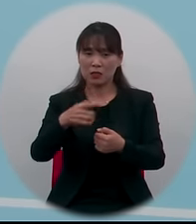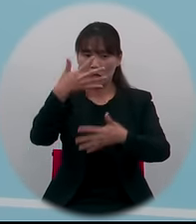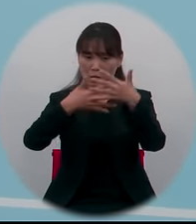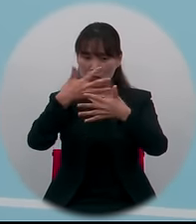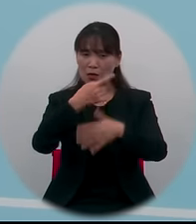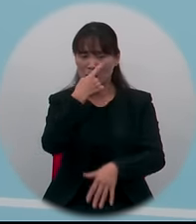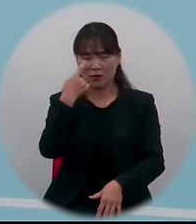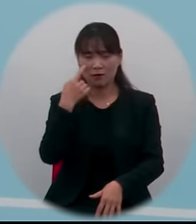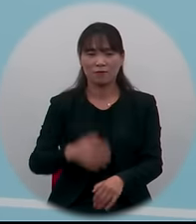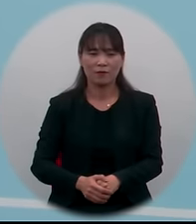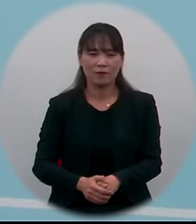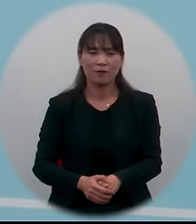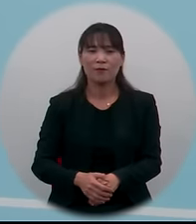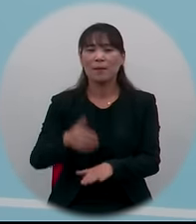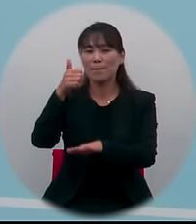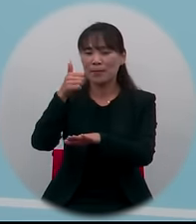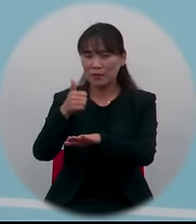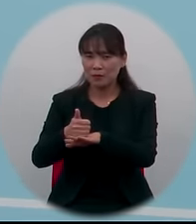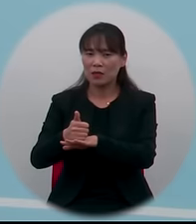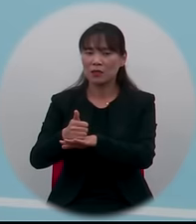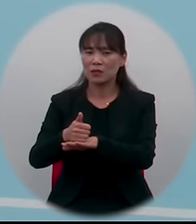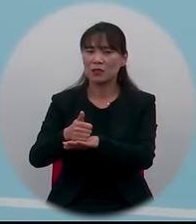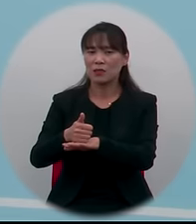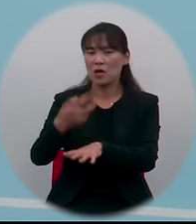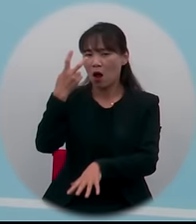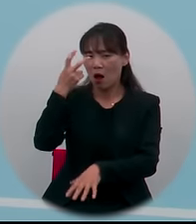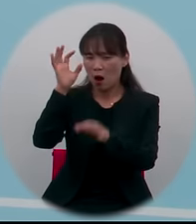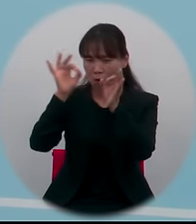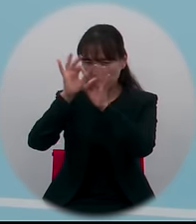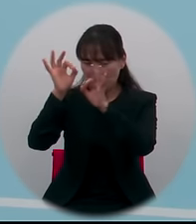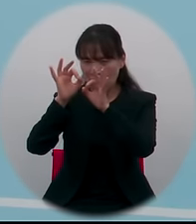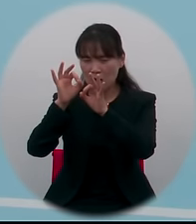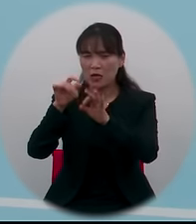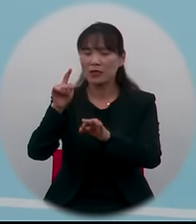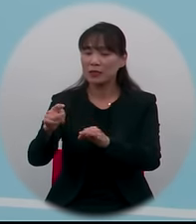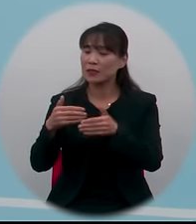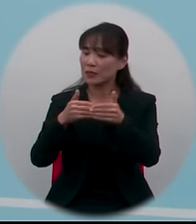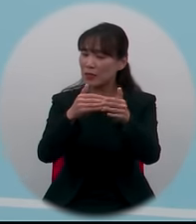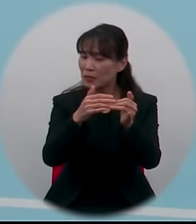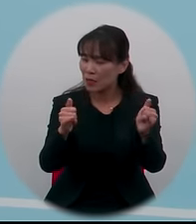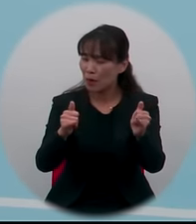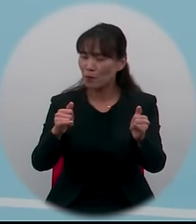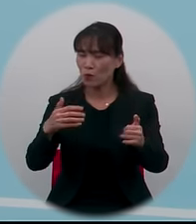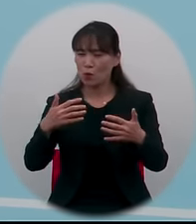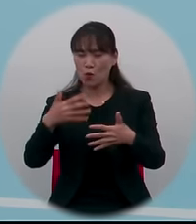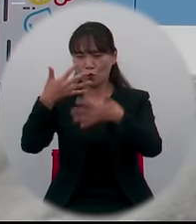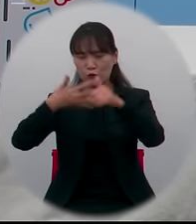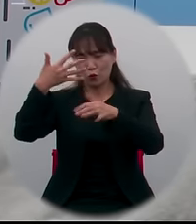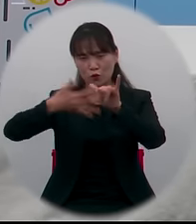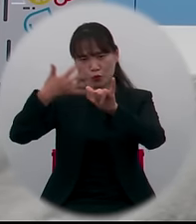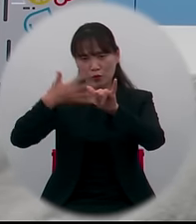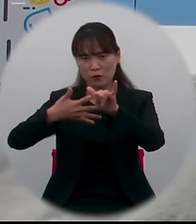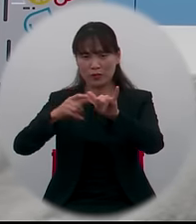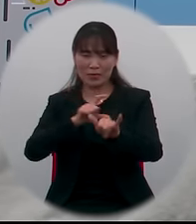정체성을 확인할 수가 있겠죠 마지막 세 번째는 구글 같은 검색 사이트에 그러한 진행자나 그런 채널 명을 검색을